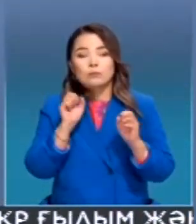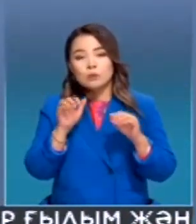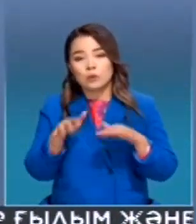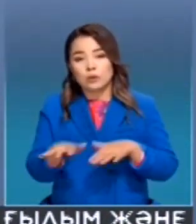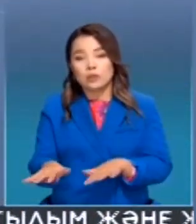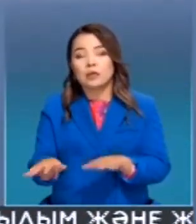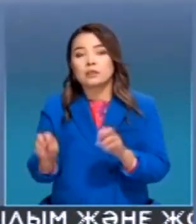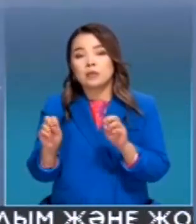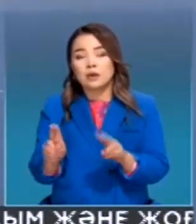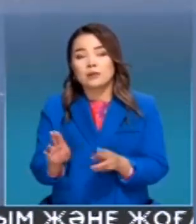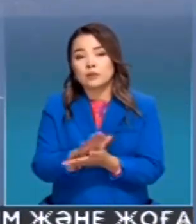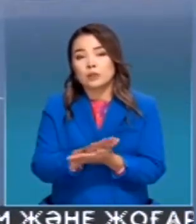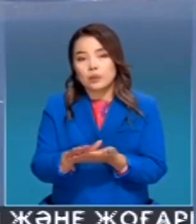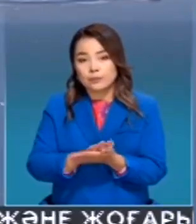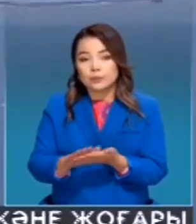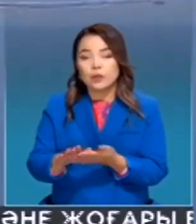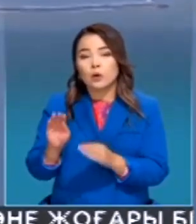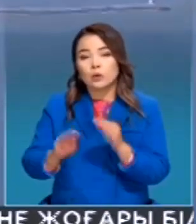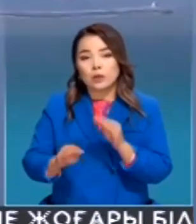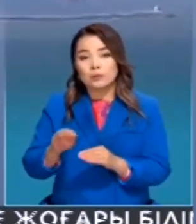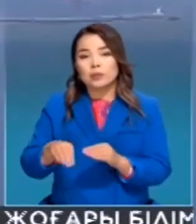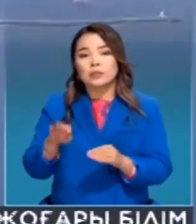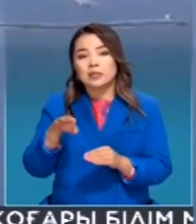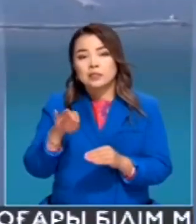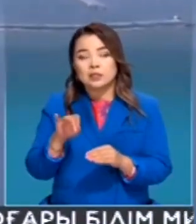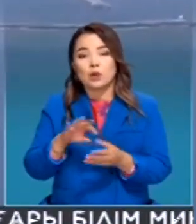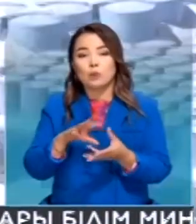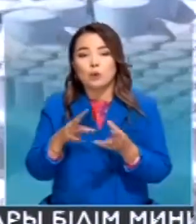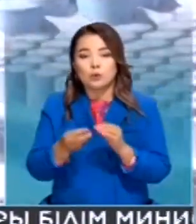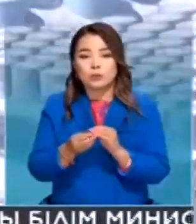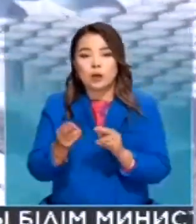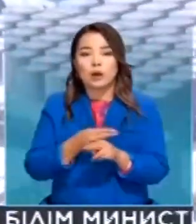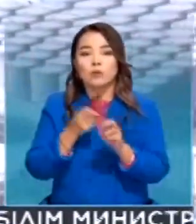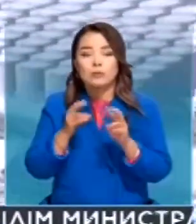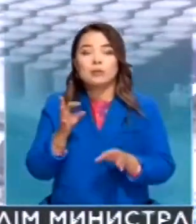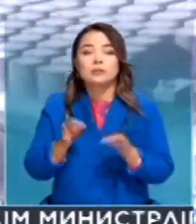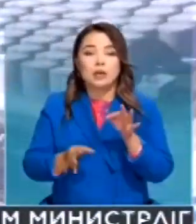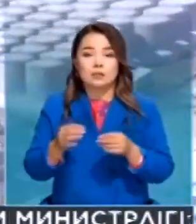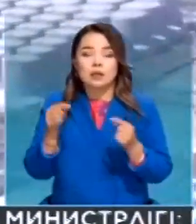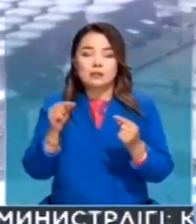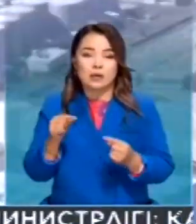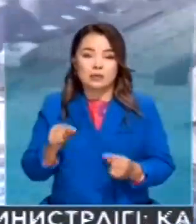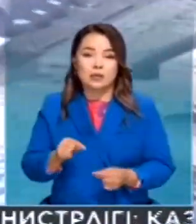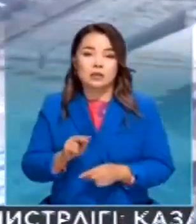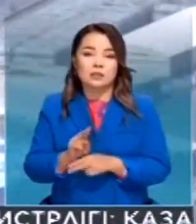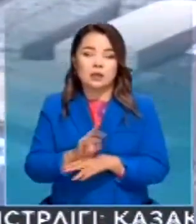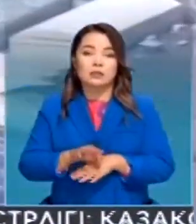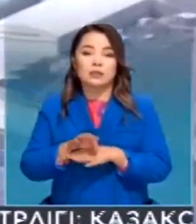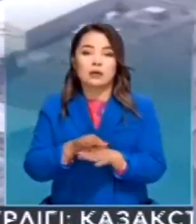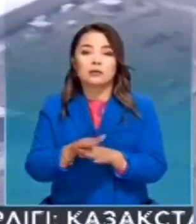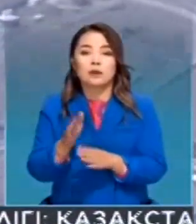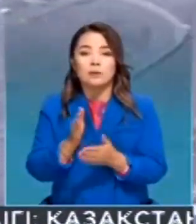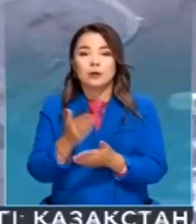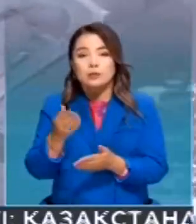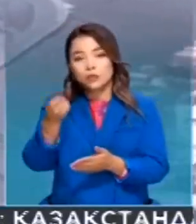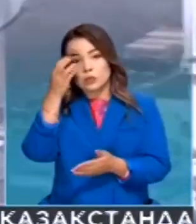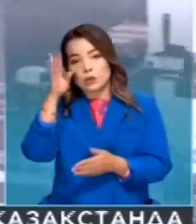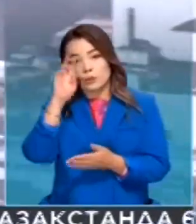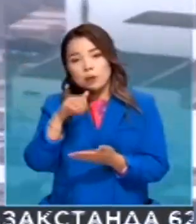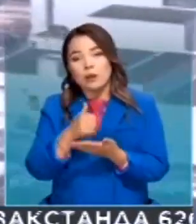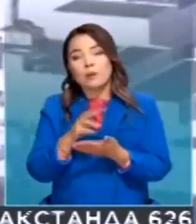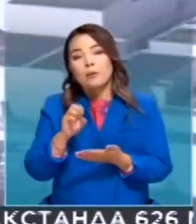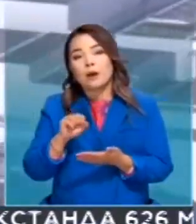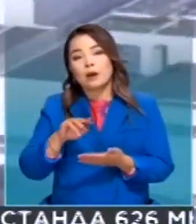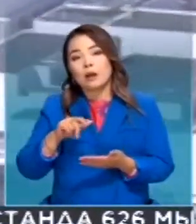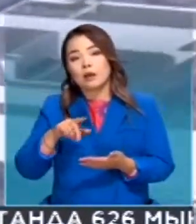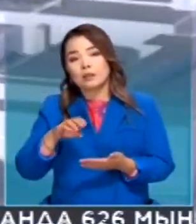бұрын мейлінше тазартылып, құрамындағы тритий мөлшері қауіпсіздік стандарттарына сәйкестендірілген. Жапония үкіметі, МАГАТЭ